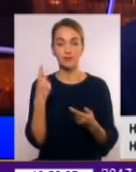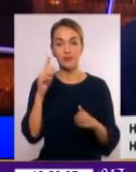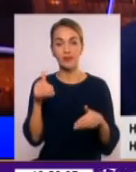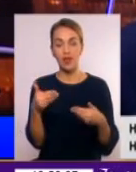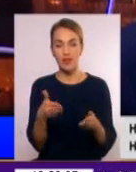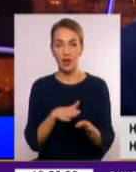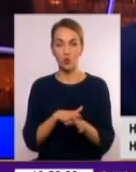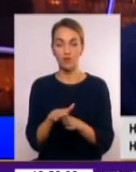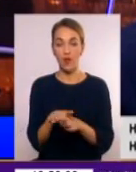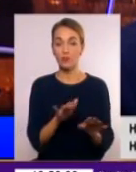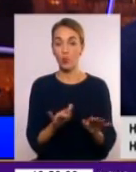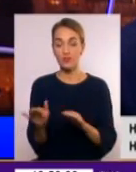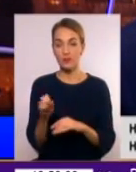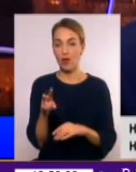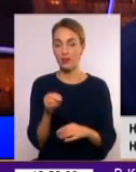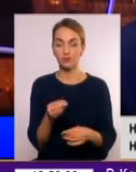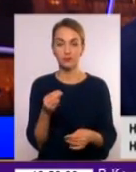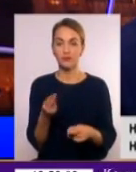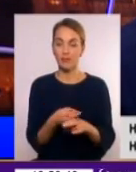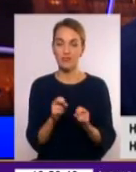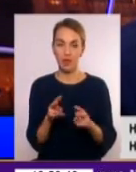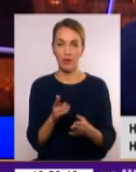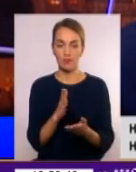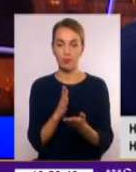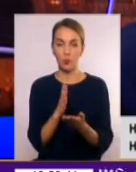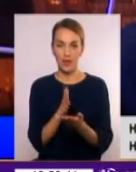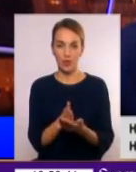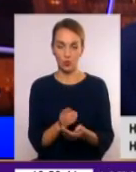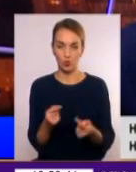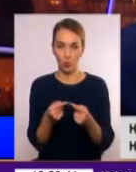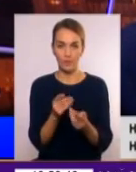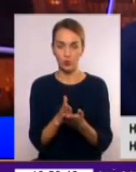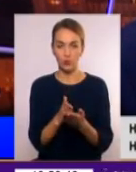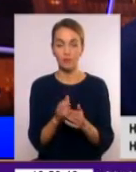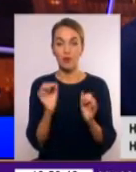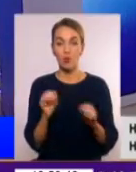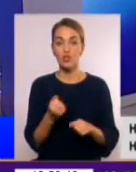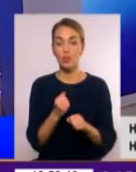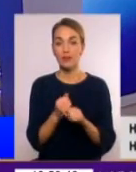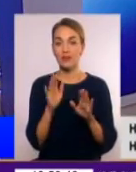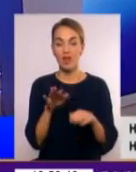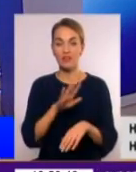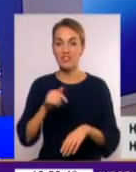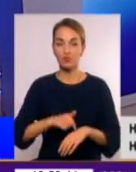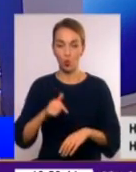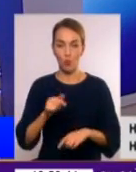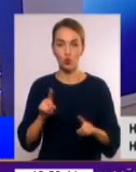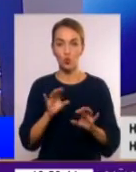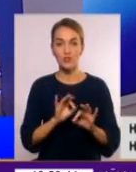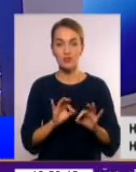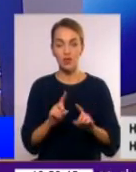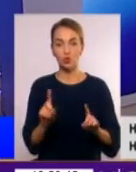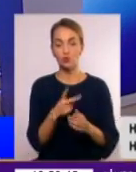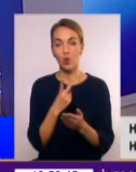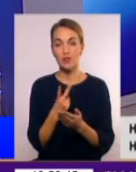да, реалізувати цей процес, але певна небезпека, вона безпосередньо присутня. Чому? Тому що можна це зробити навіть несвідомо, щось розказати,